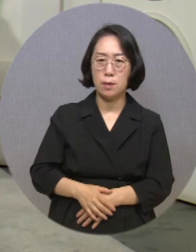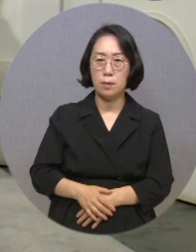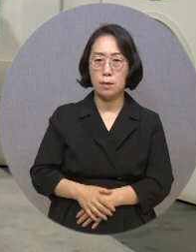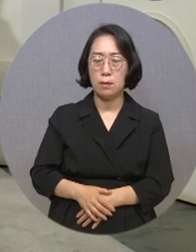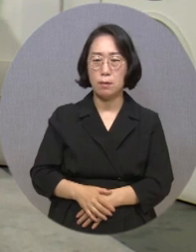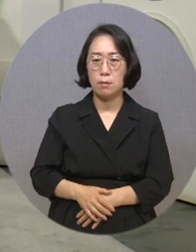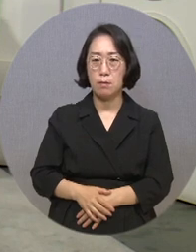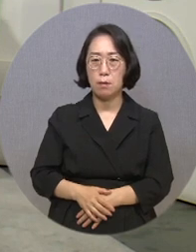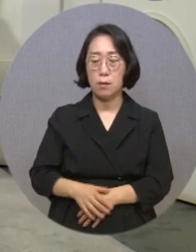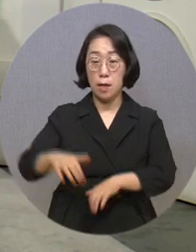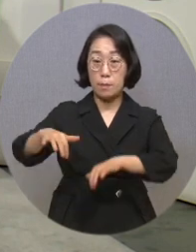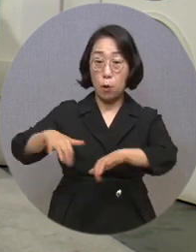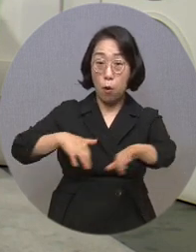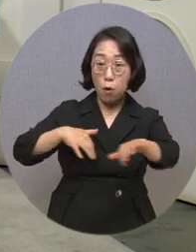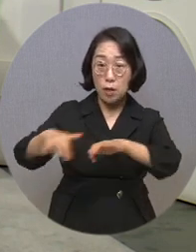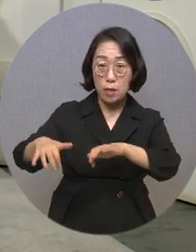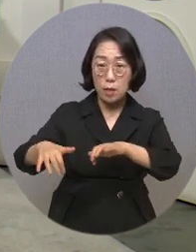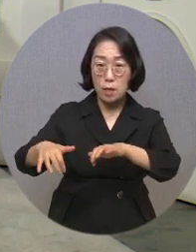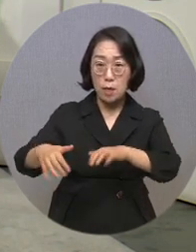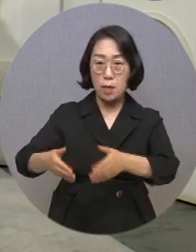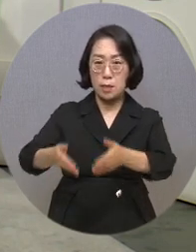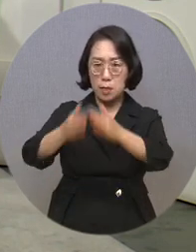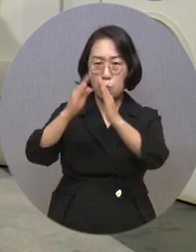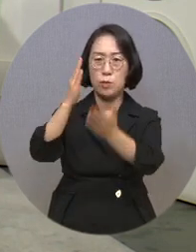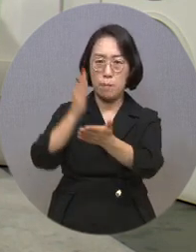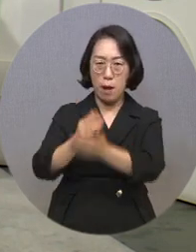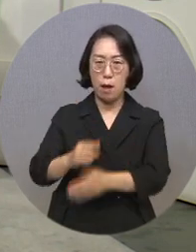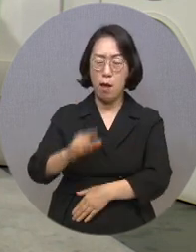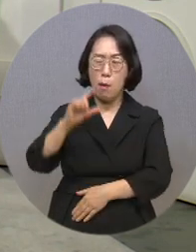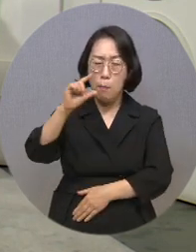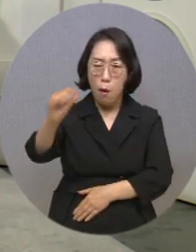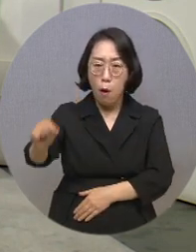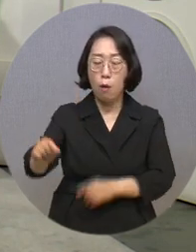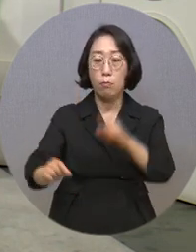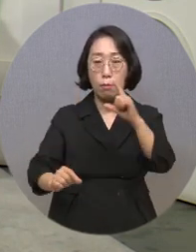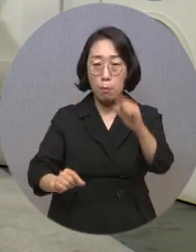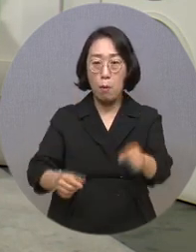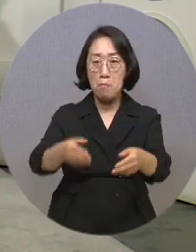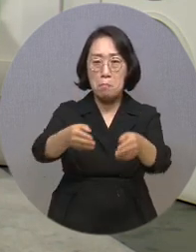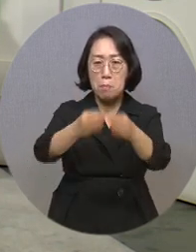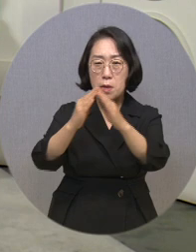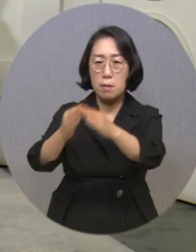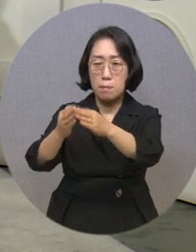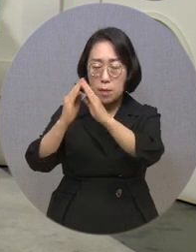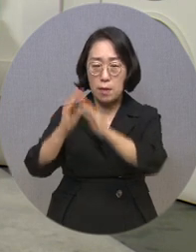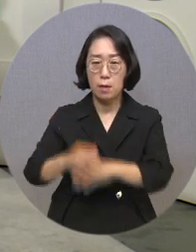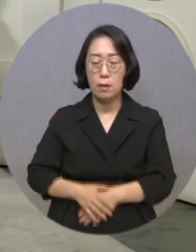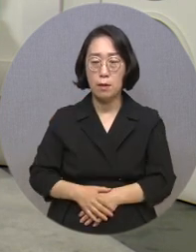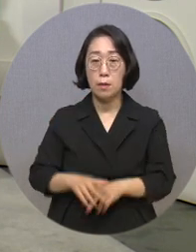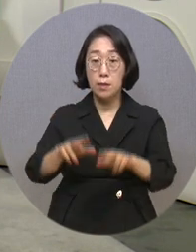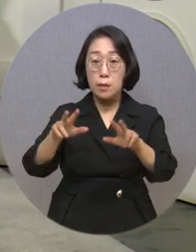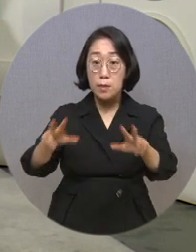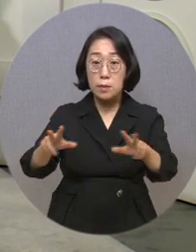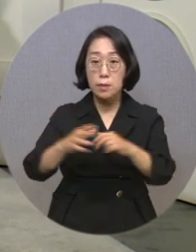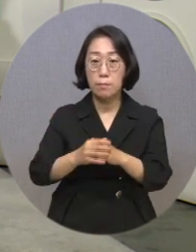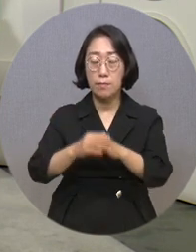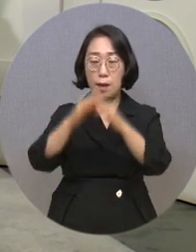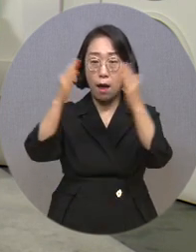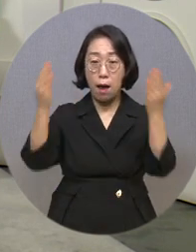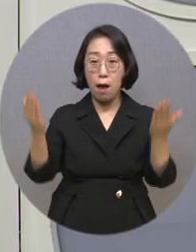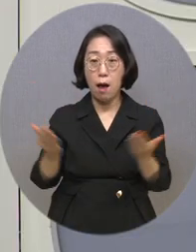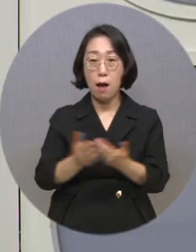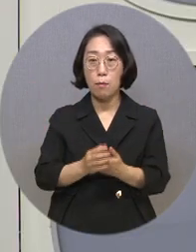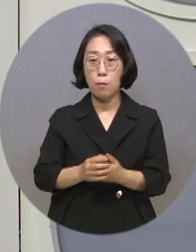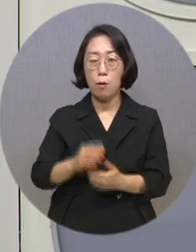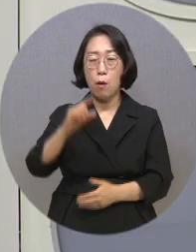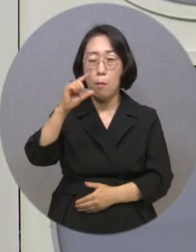일체 못했어요. 그리고 전부 외곽지대로 다 나가서 법인 시설들은 지금 어느 도도 다 외곽지에